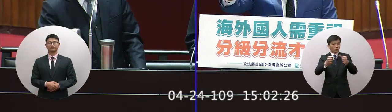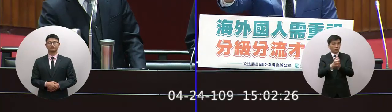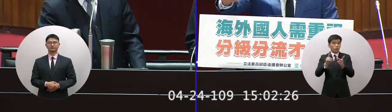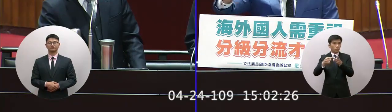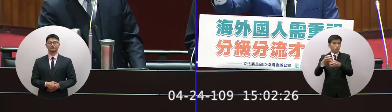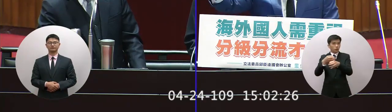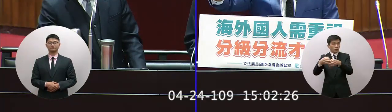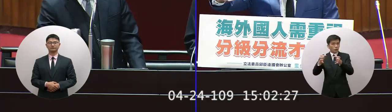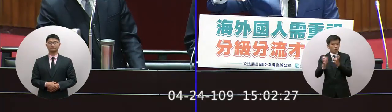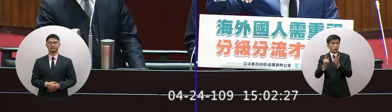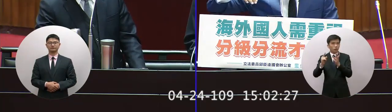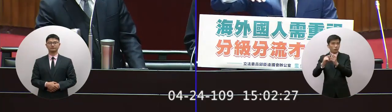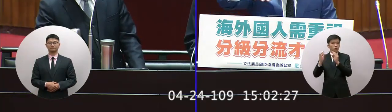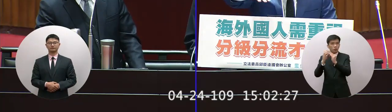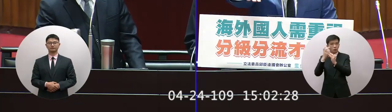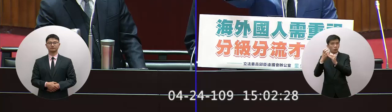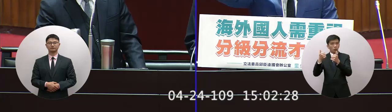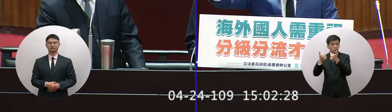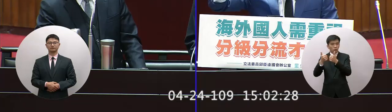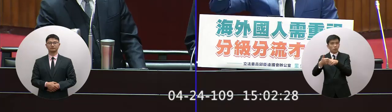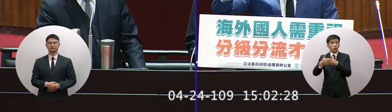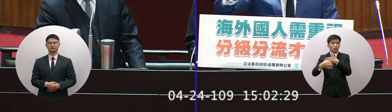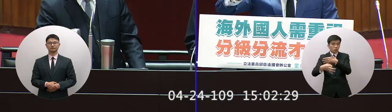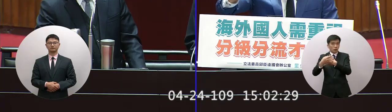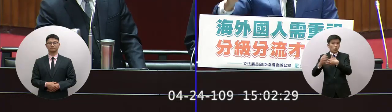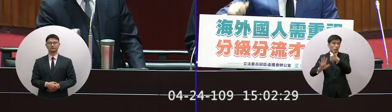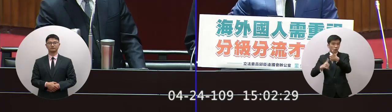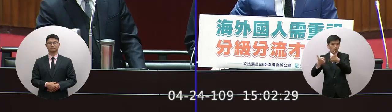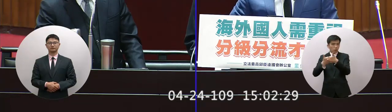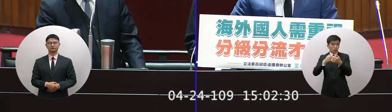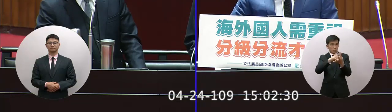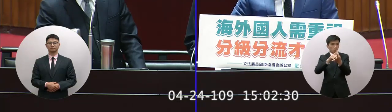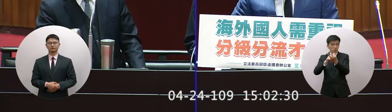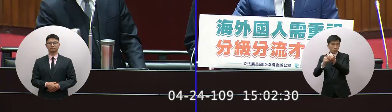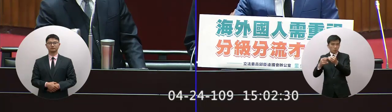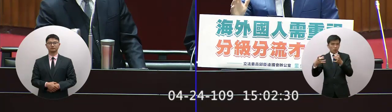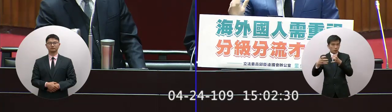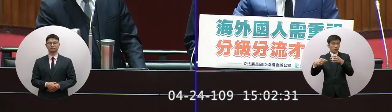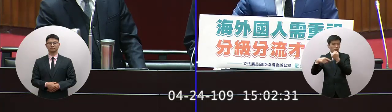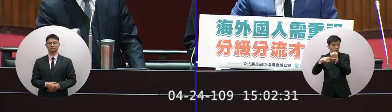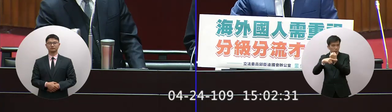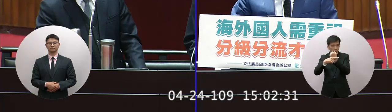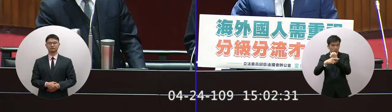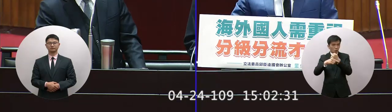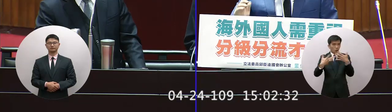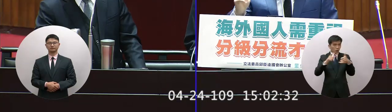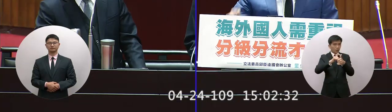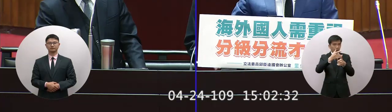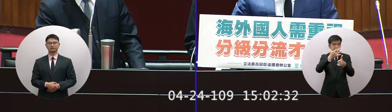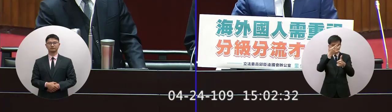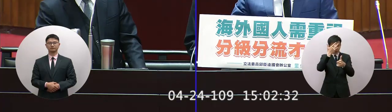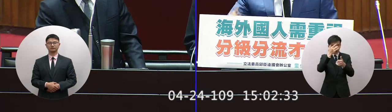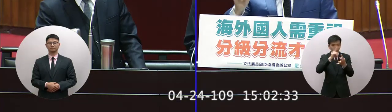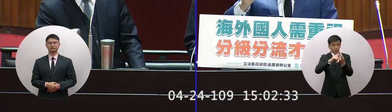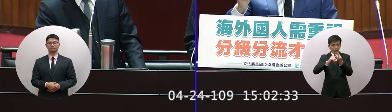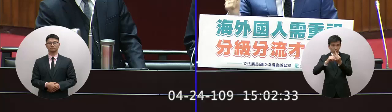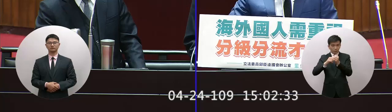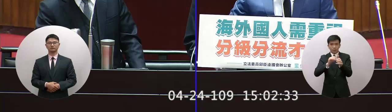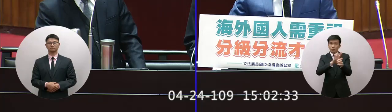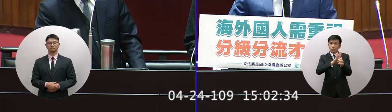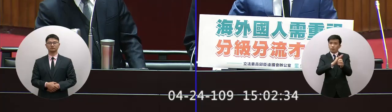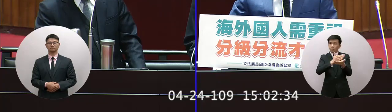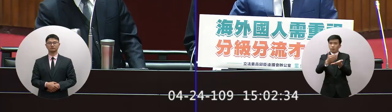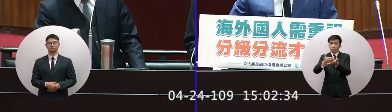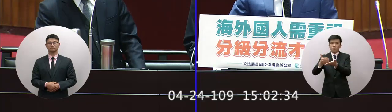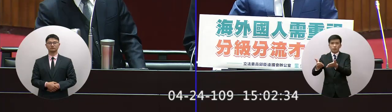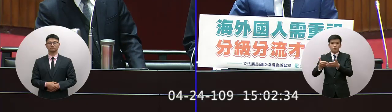部、金管会、侨委会都要去一个跨部会的整合，盘点海外台商碰到的问题，来去协助他们，主动的协助，而且每个